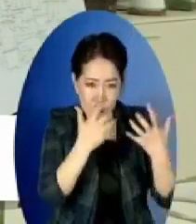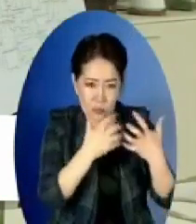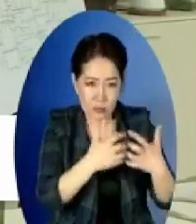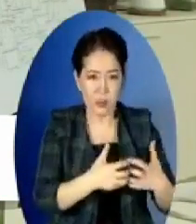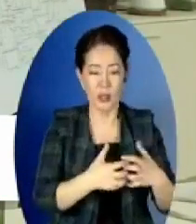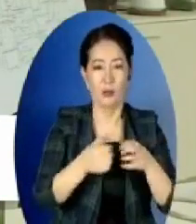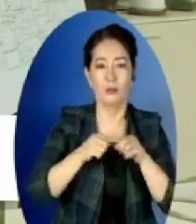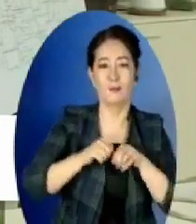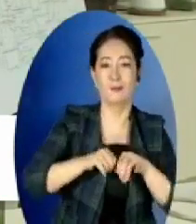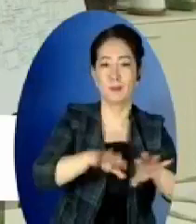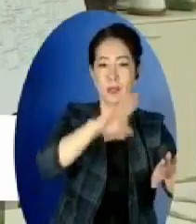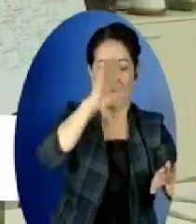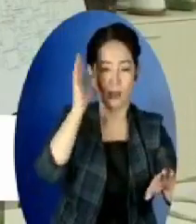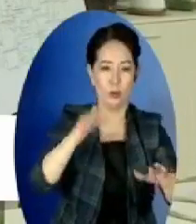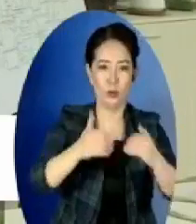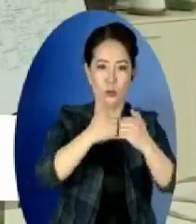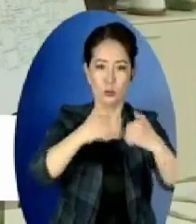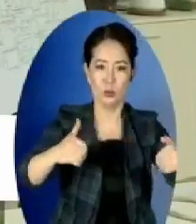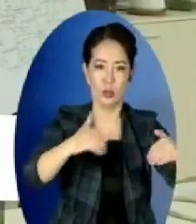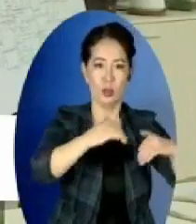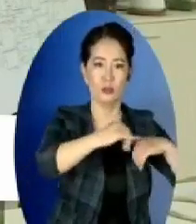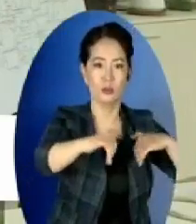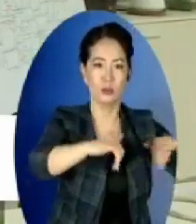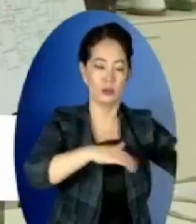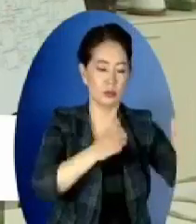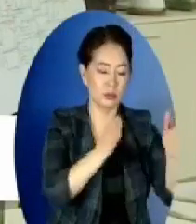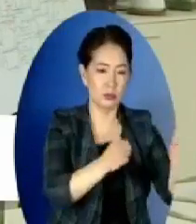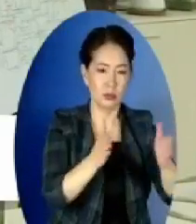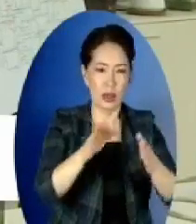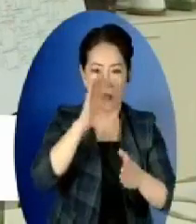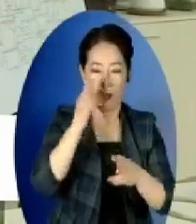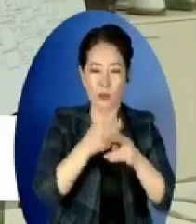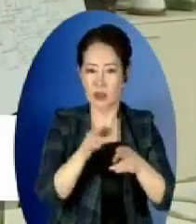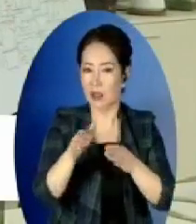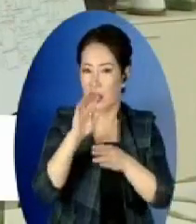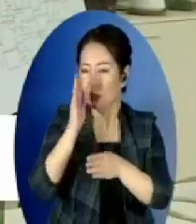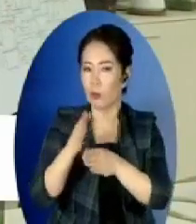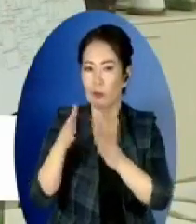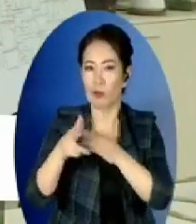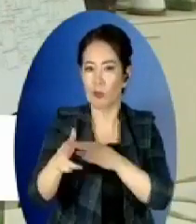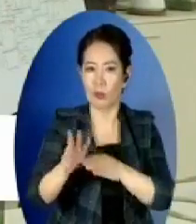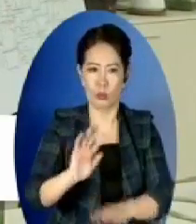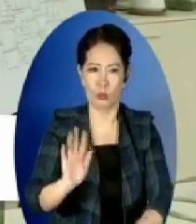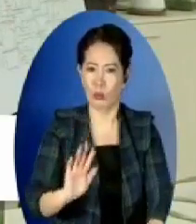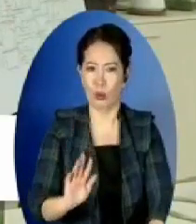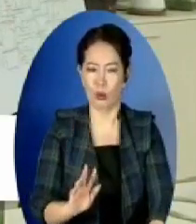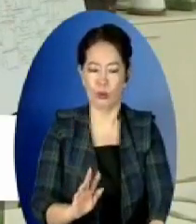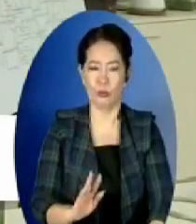Ийм учраас бол тус нь одоо байлэрхийг юм уу аж ахуйн нэгжийг одоо хязгаарлаж ингэж одоо